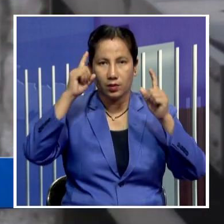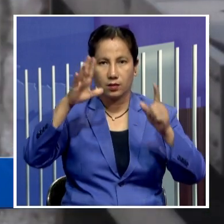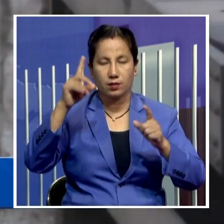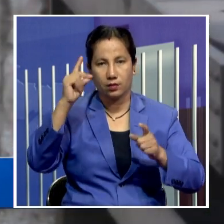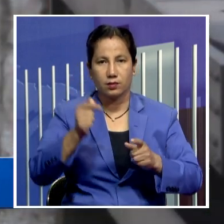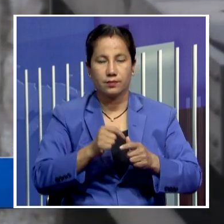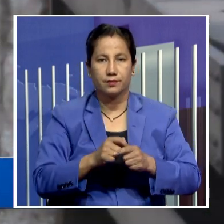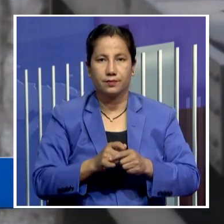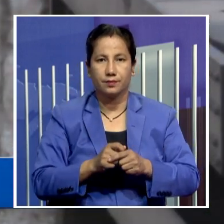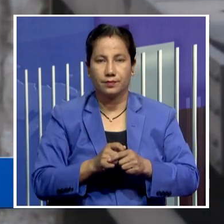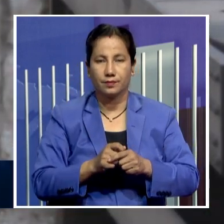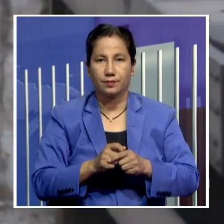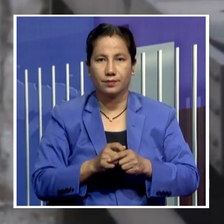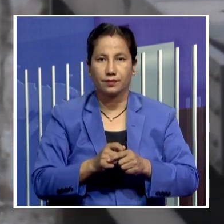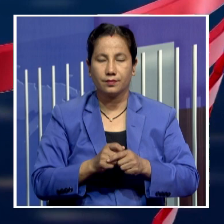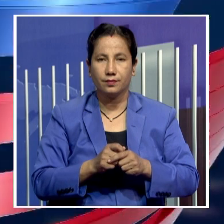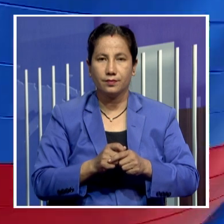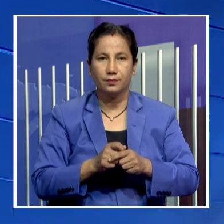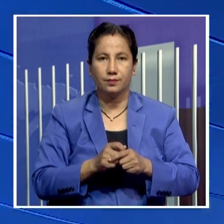जरुरी।